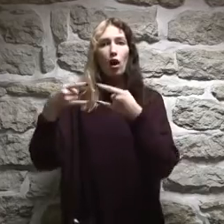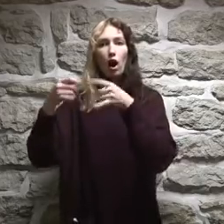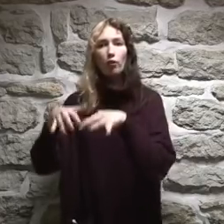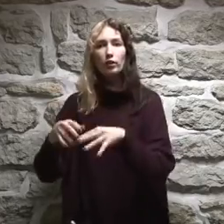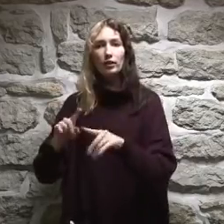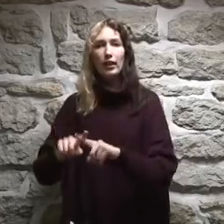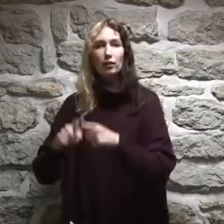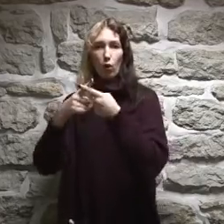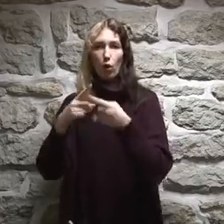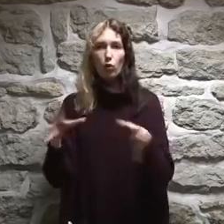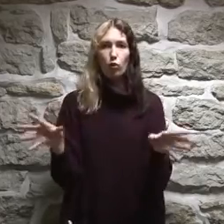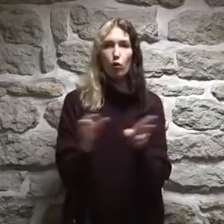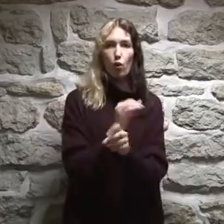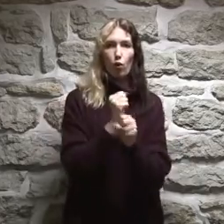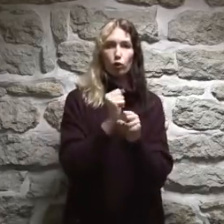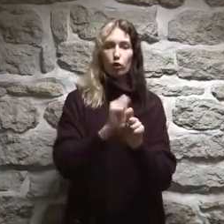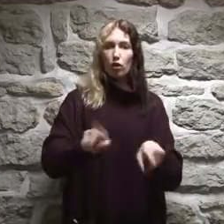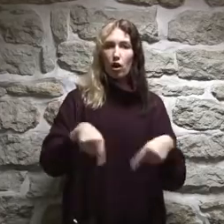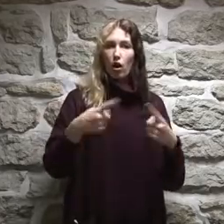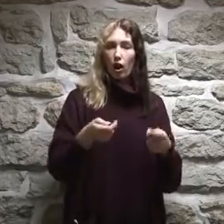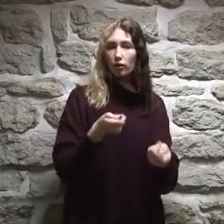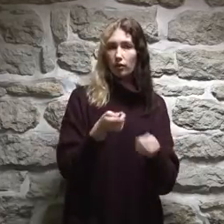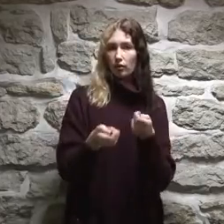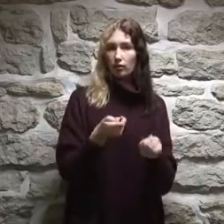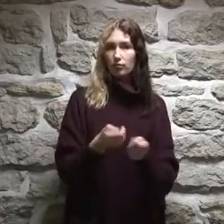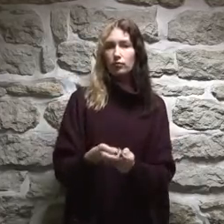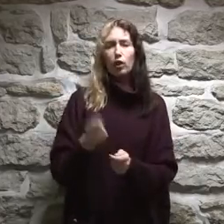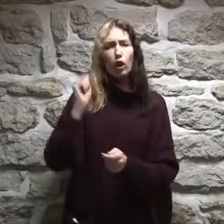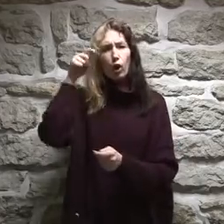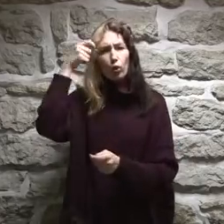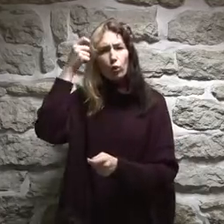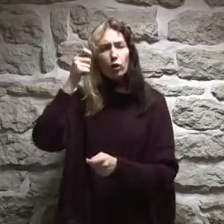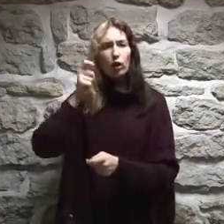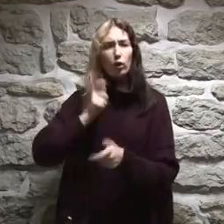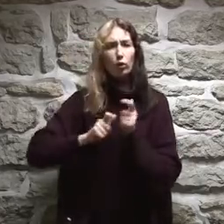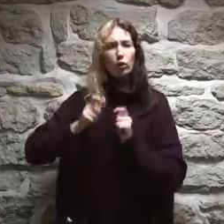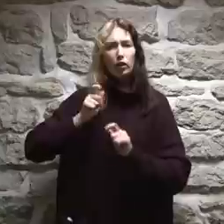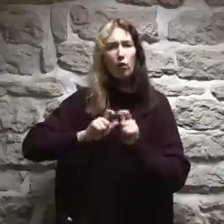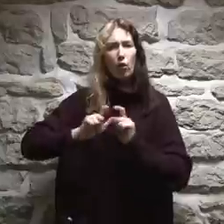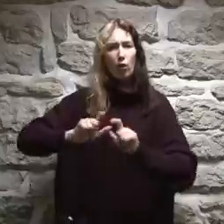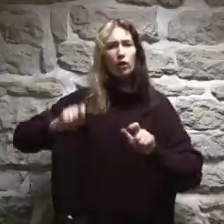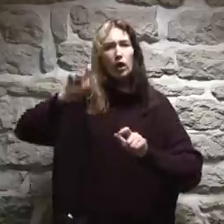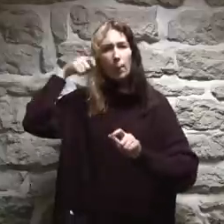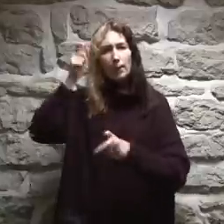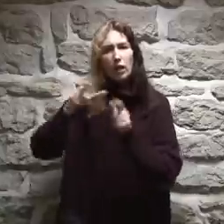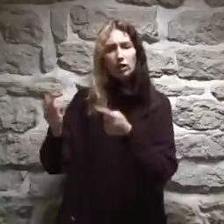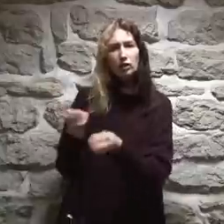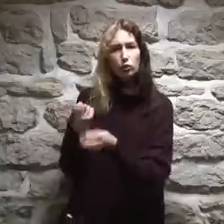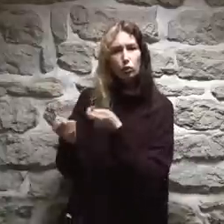arvutitehnoloogia koostööd. Ta on juhendanud väga paljusid üliõpilasi ja me saame öelda, et tänu